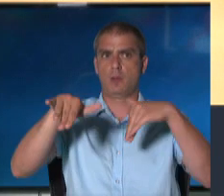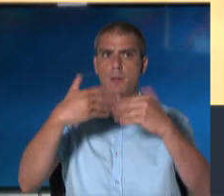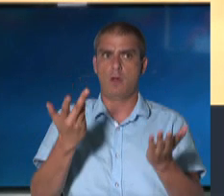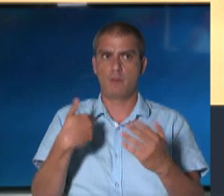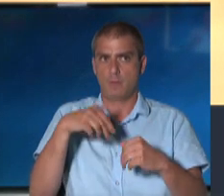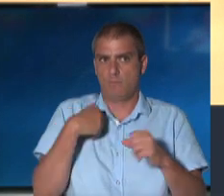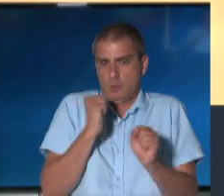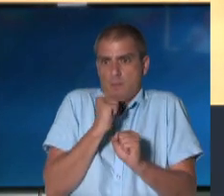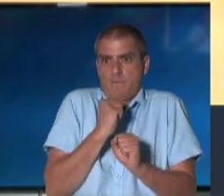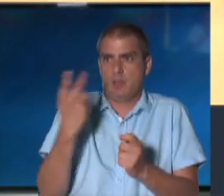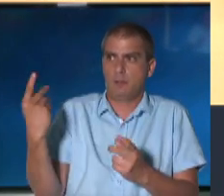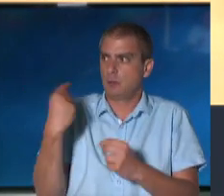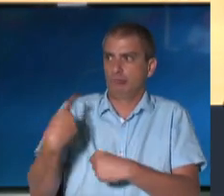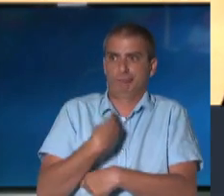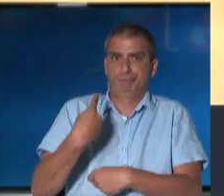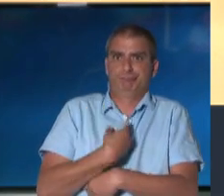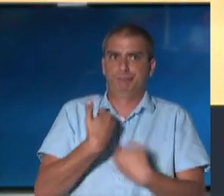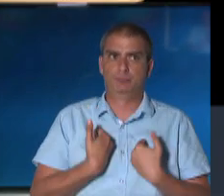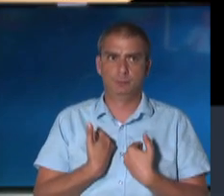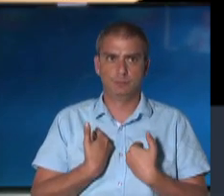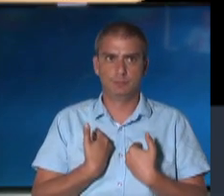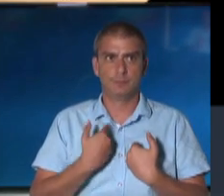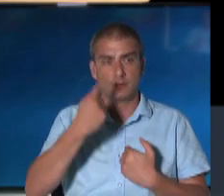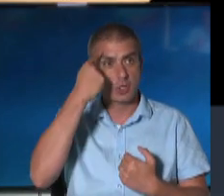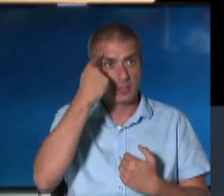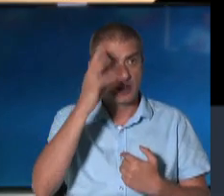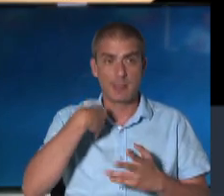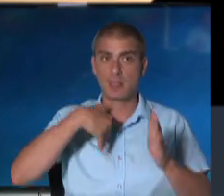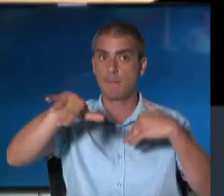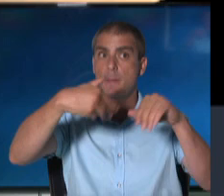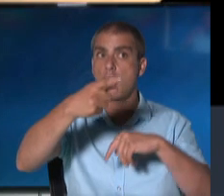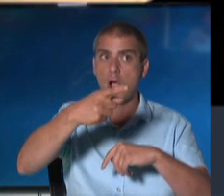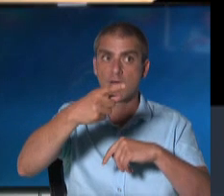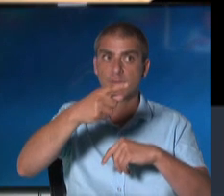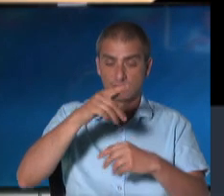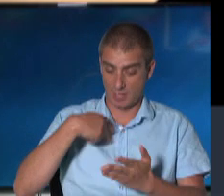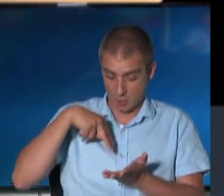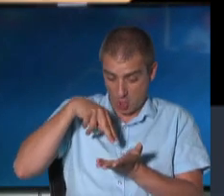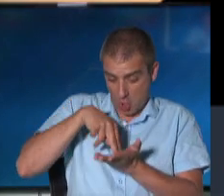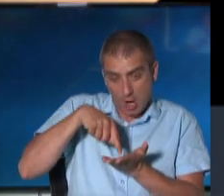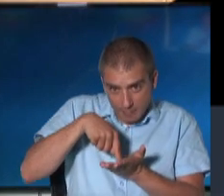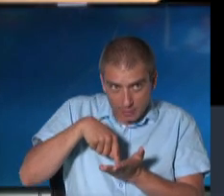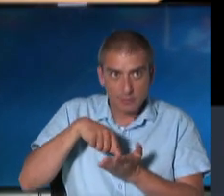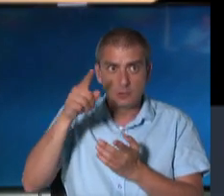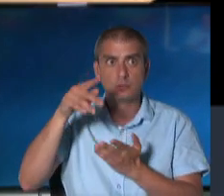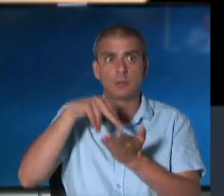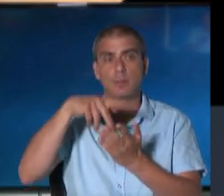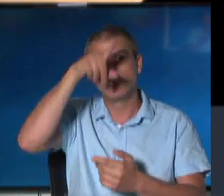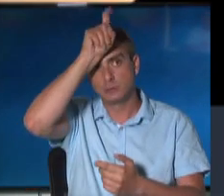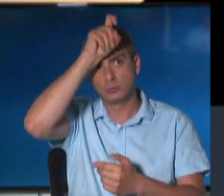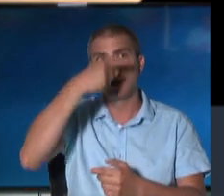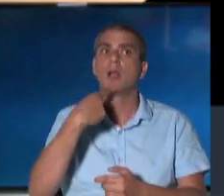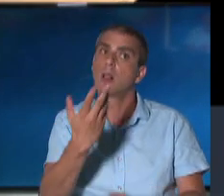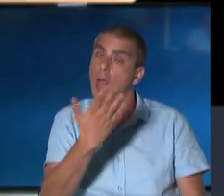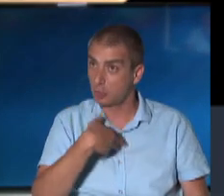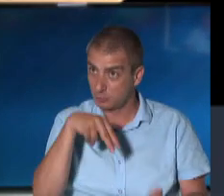זה פחד אלוהים, נתפלים אלינו. אתה יודע היום שאם אני אלך לרחוב, על משבצת שאני אעמוד בה, שם יעמוד סרסור,